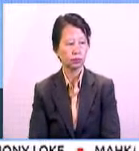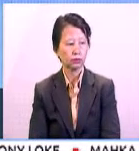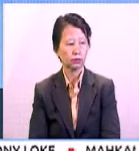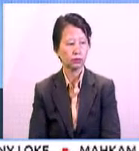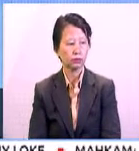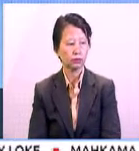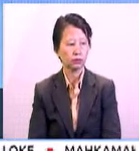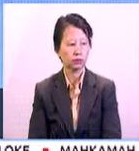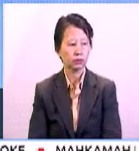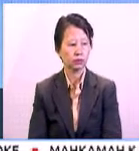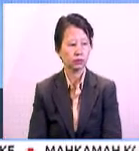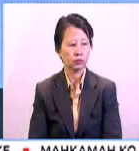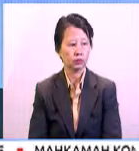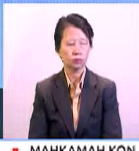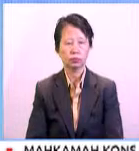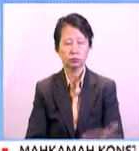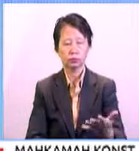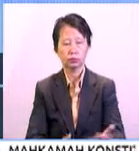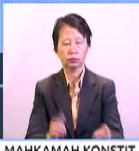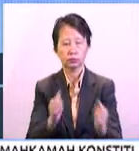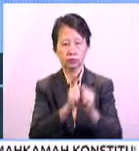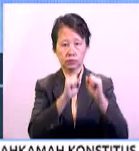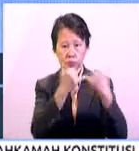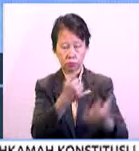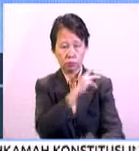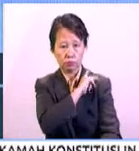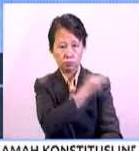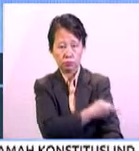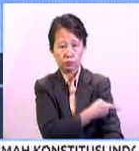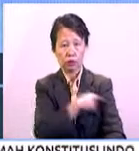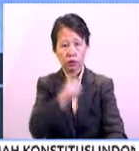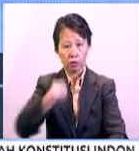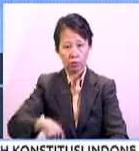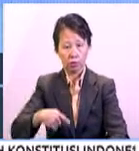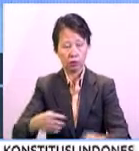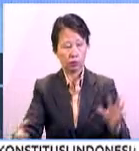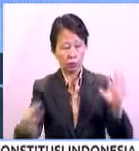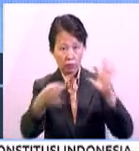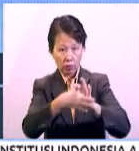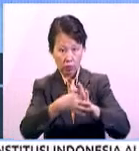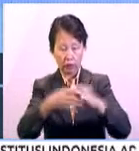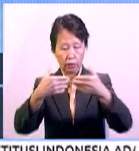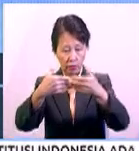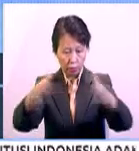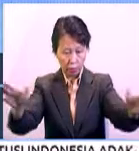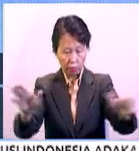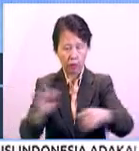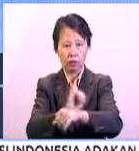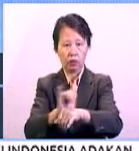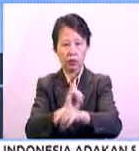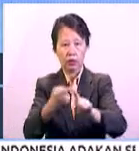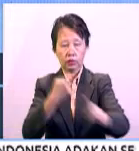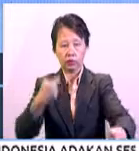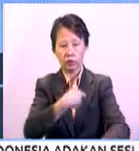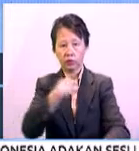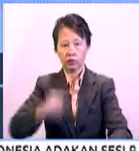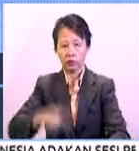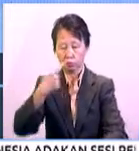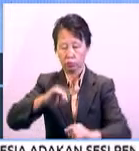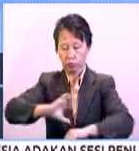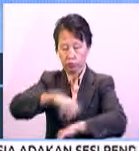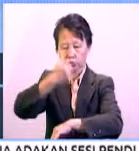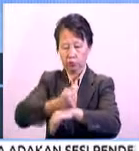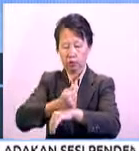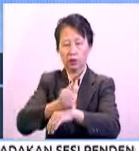The participation of Power China will connect and open doors for potential industrialists from China seeking to set up